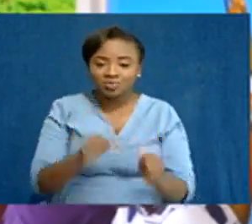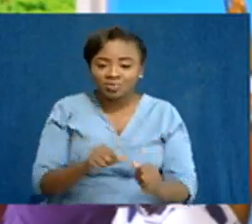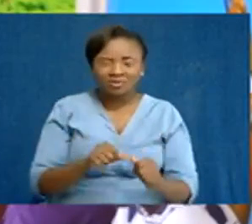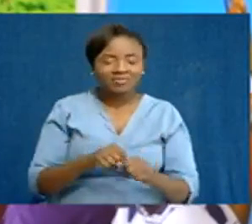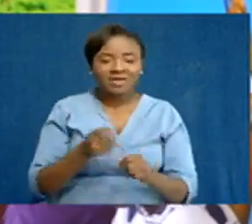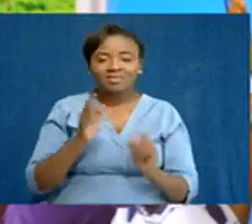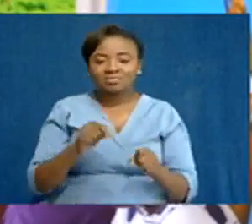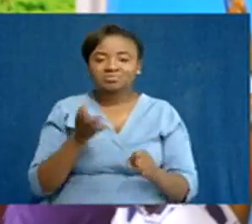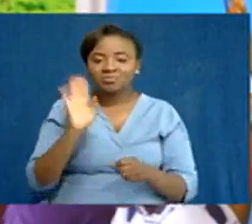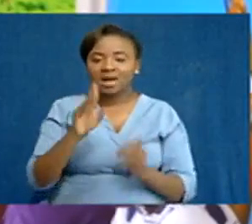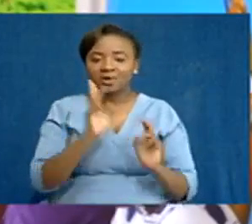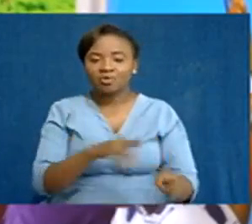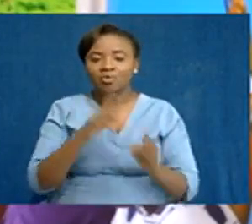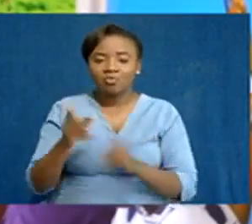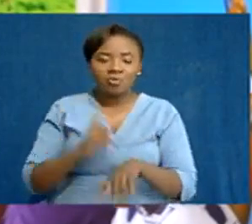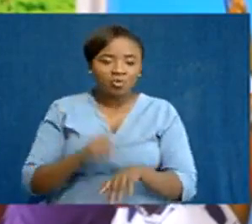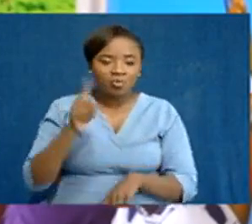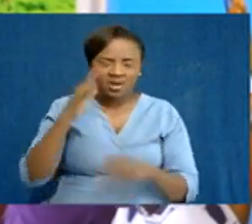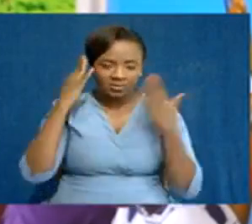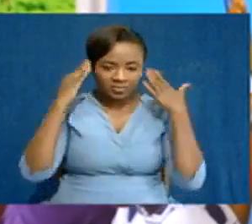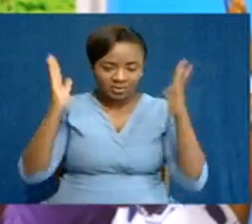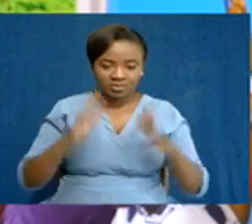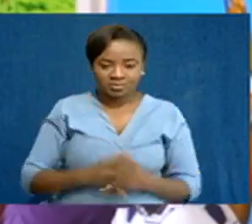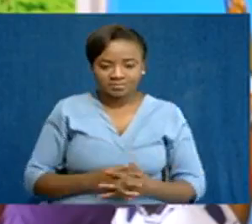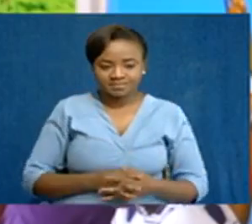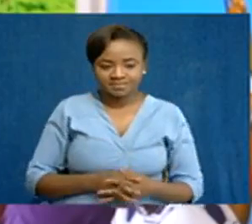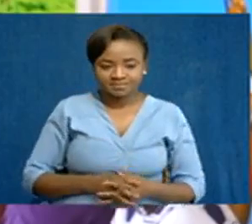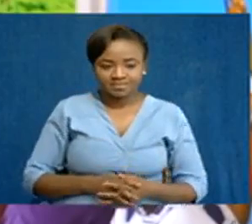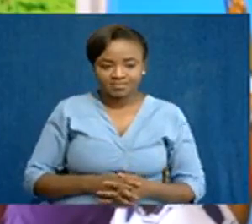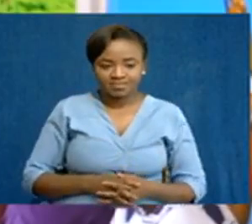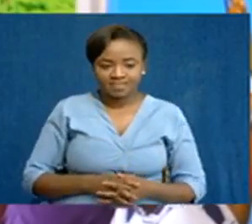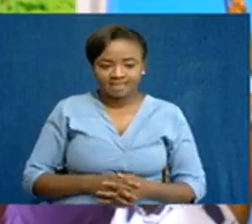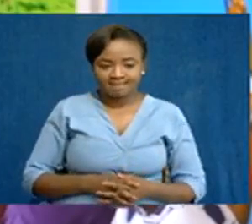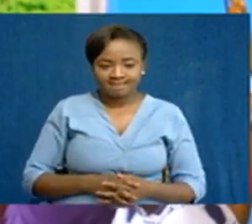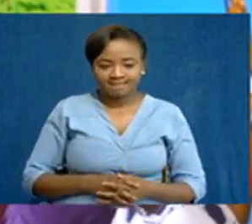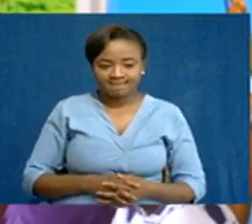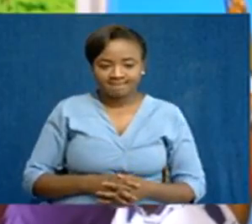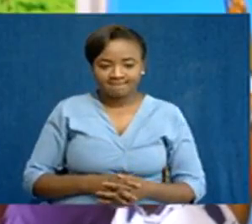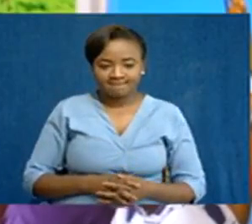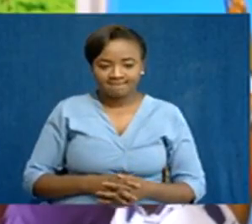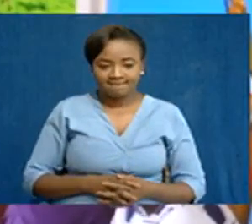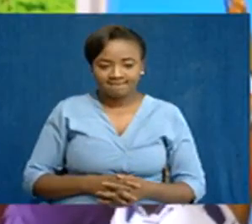yake ya kawaida katika uwanja huu. Willy Lusige, runinga ya Citizen, uwanja wa JKIA, Nairobi.